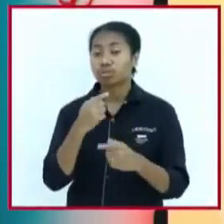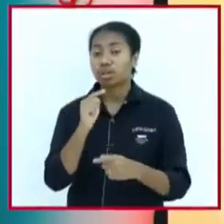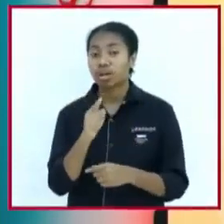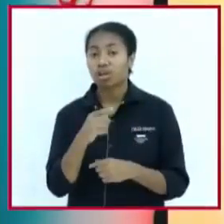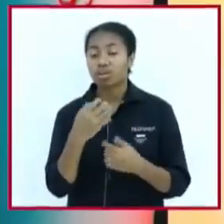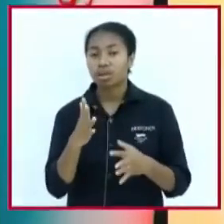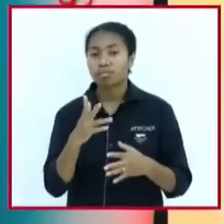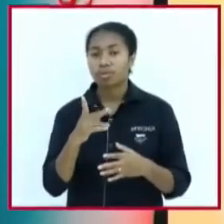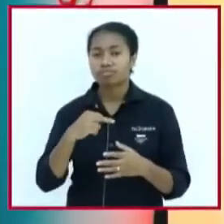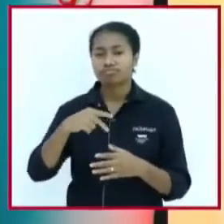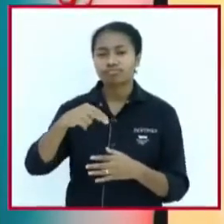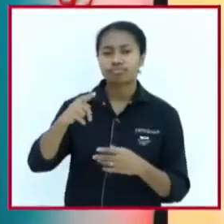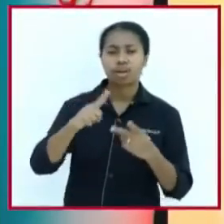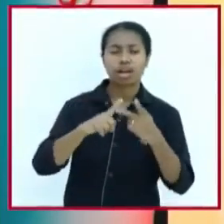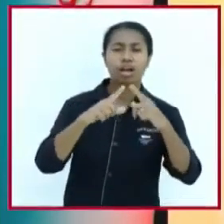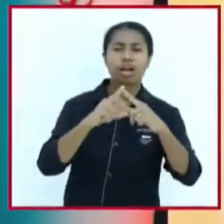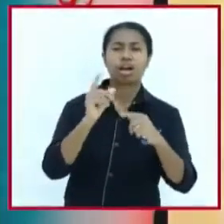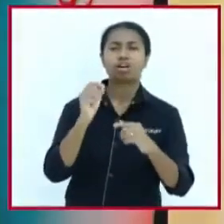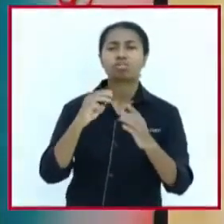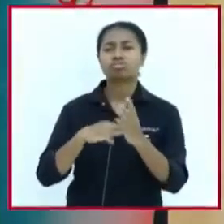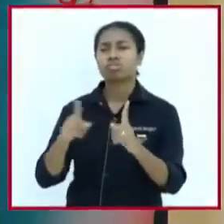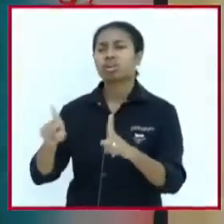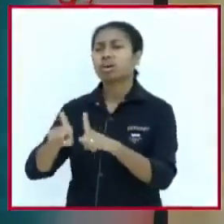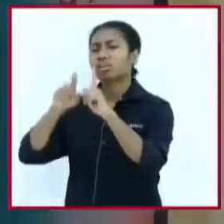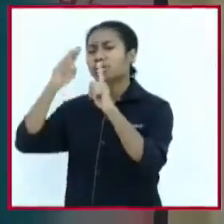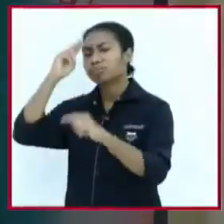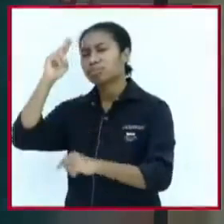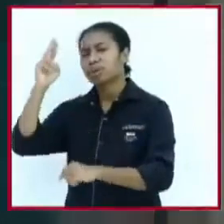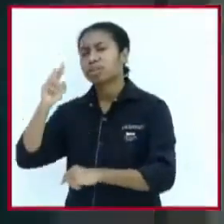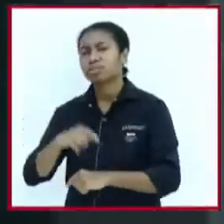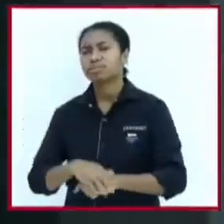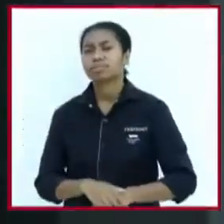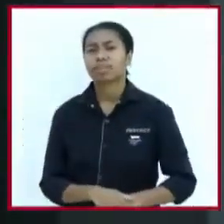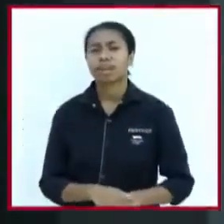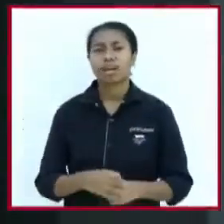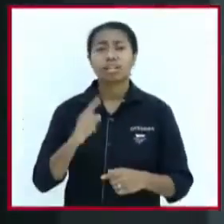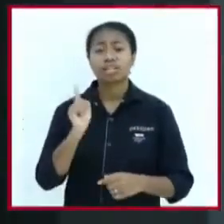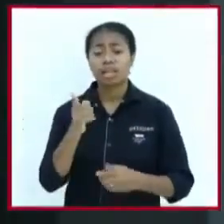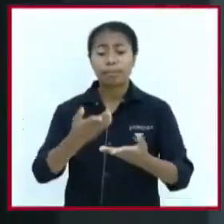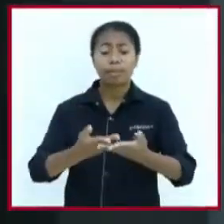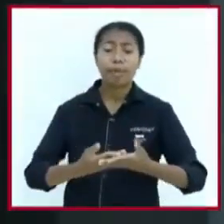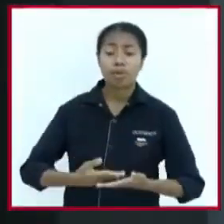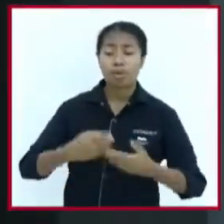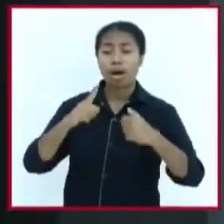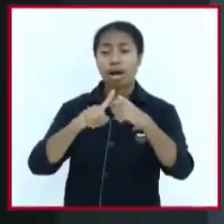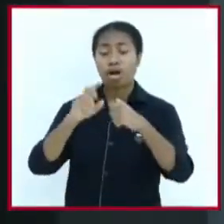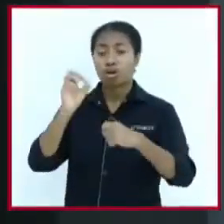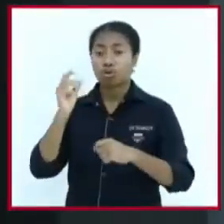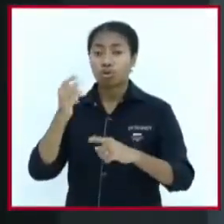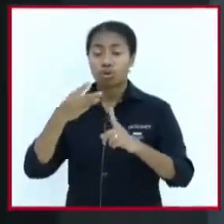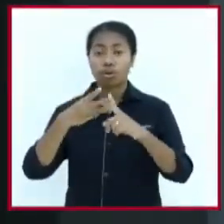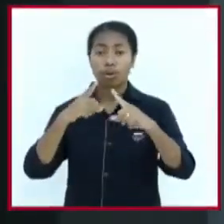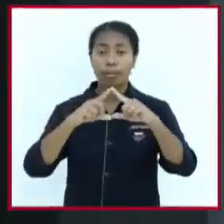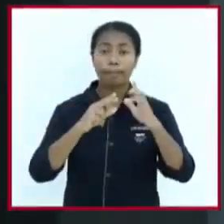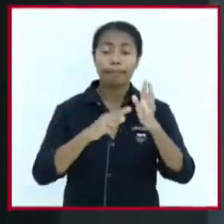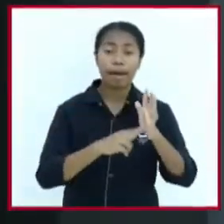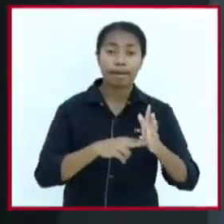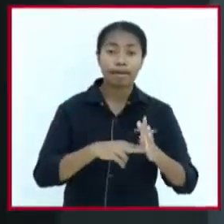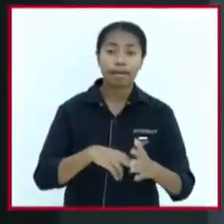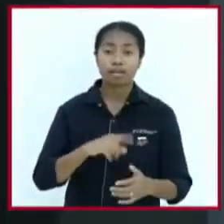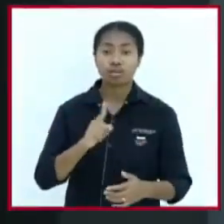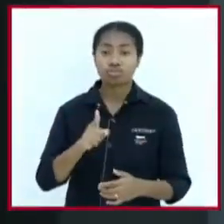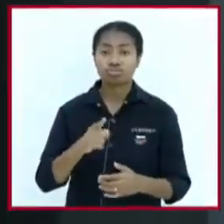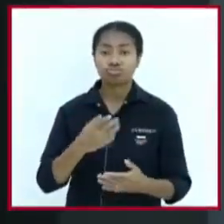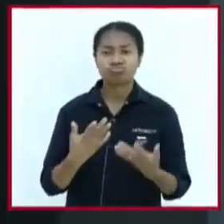harum datang menghadap Tuhan dia membawa korban dia membawa korban-korban dosa itu berlaku untuk